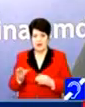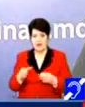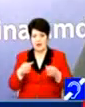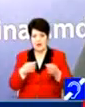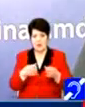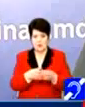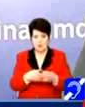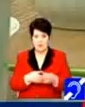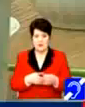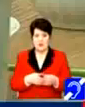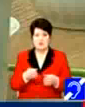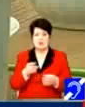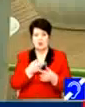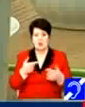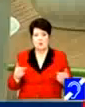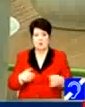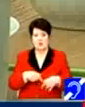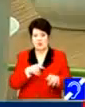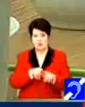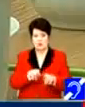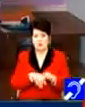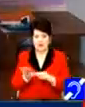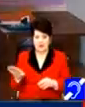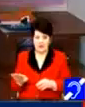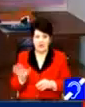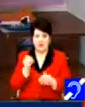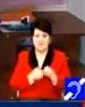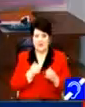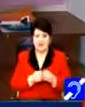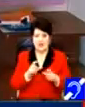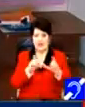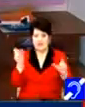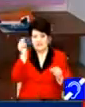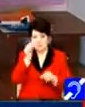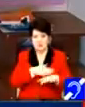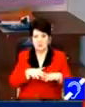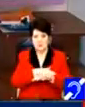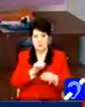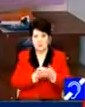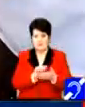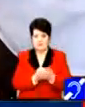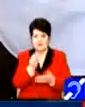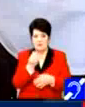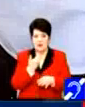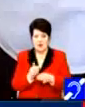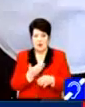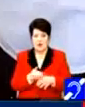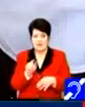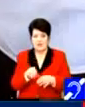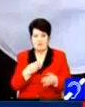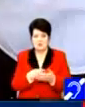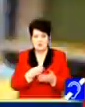pleacă și lucrurile care au fost cumpărate. În plus, până pe 1 aprilie, fiecare instituție va trebui să facă publică și suma de bani alocată în acest an